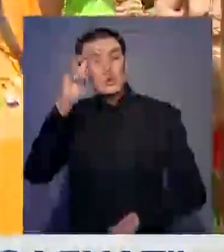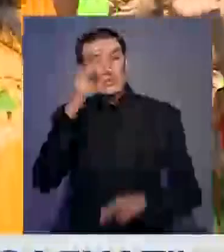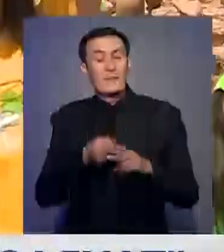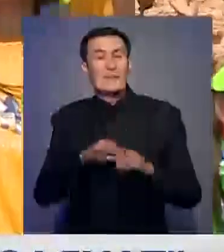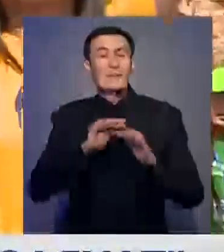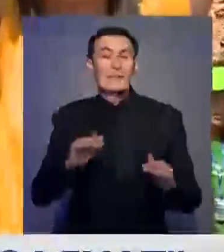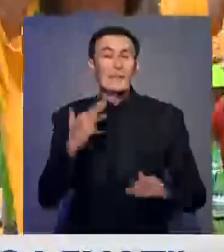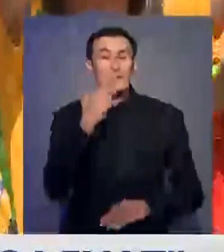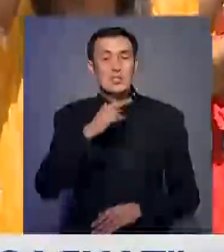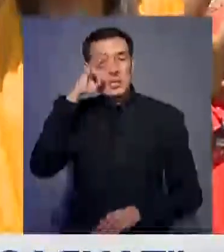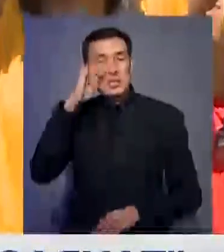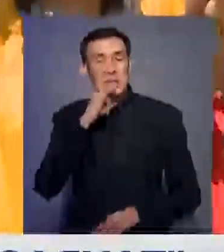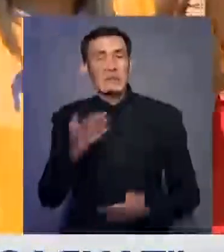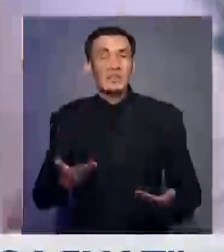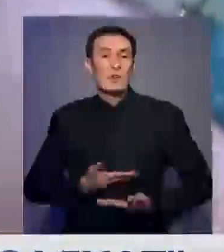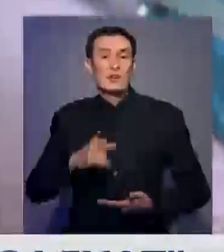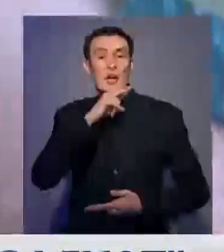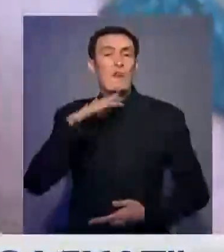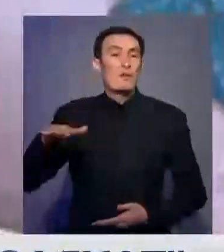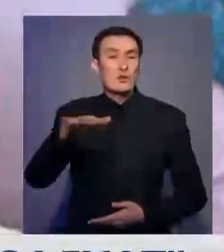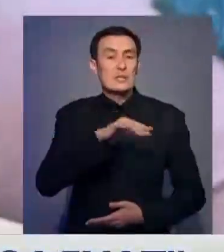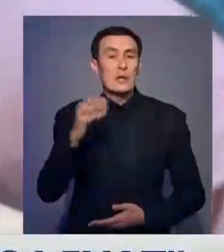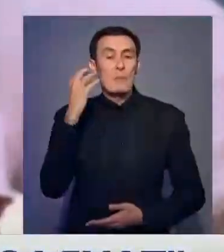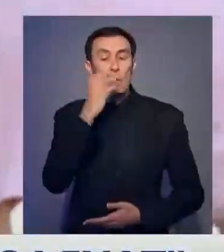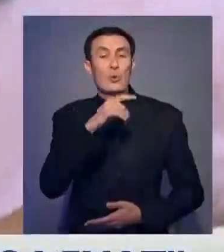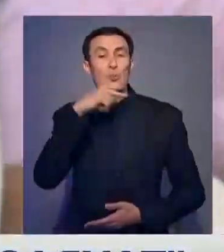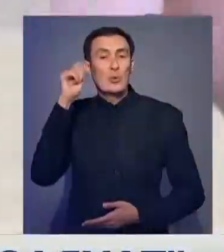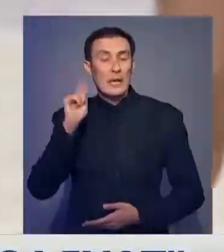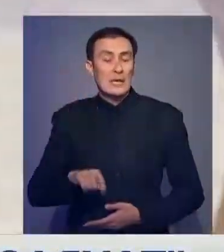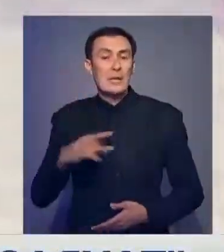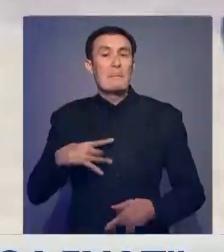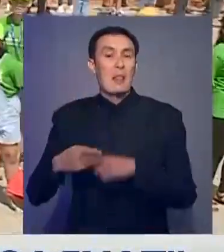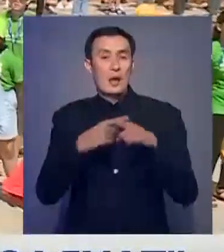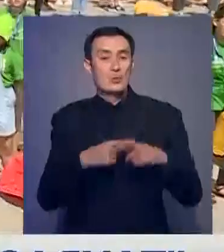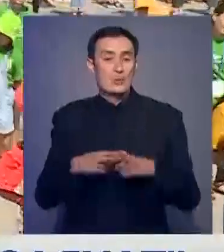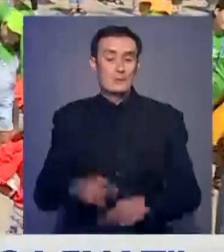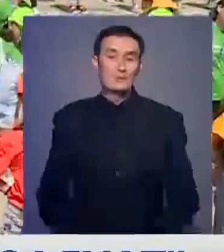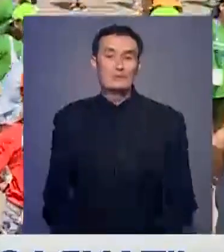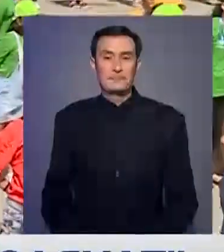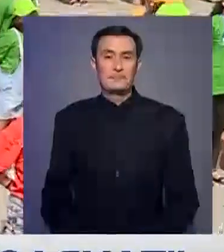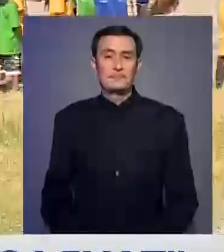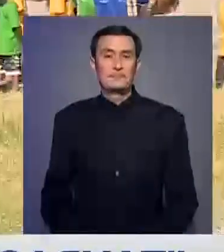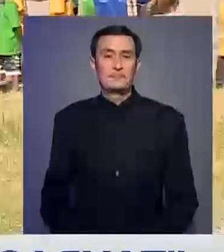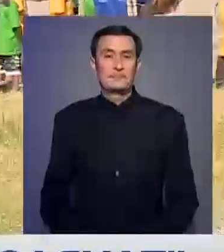Это дети этнических казахов, которые проживают в России, Монголии, Украине и Беларуси.